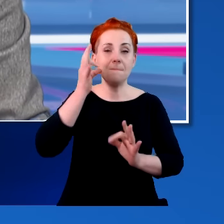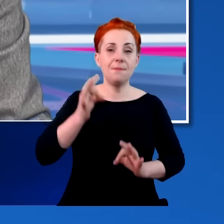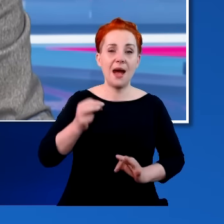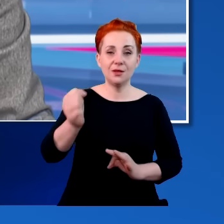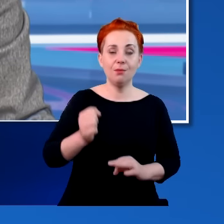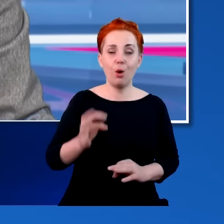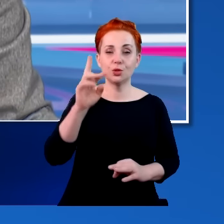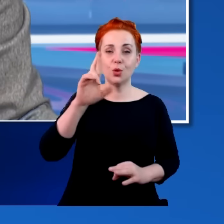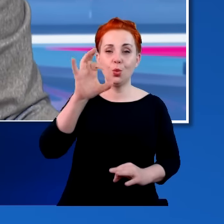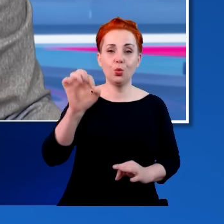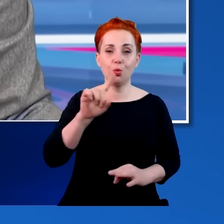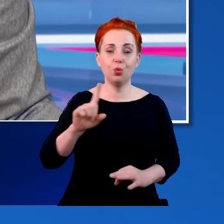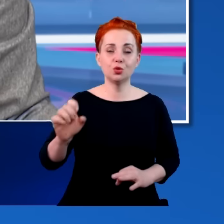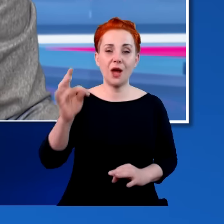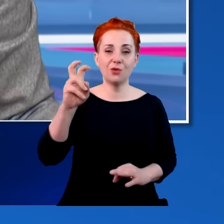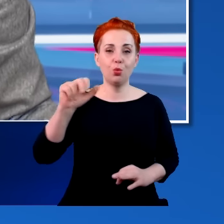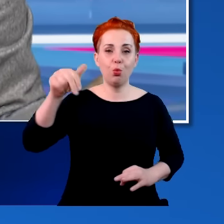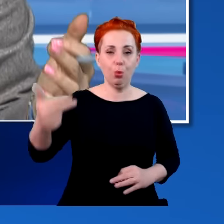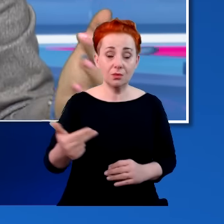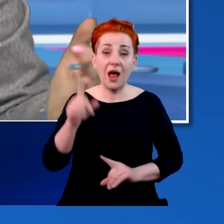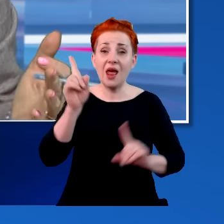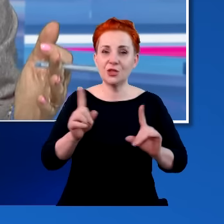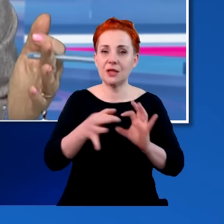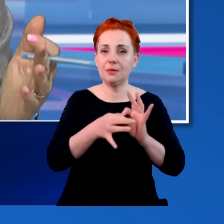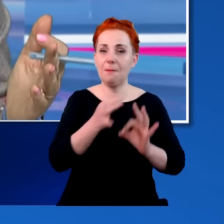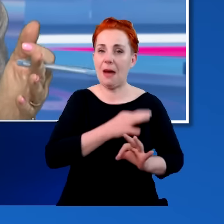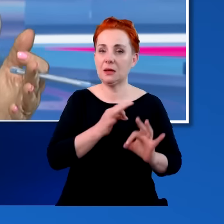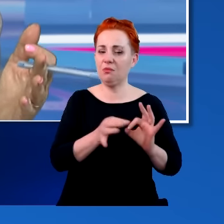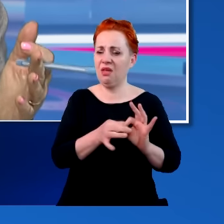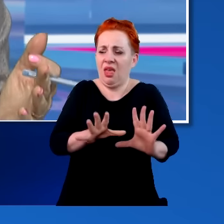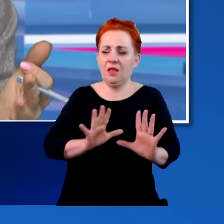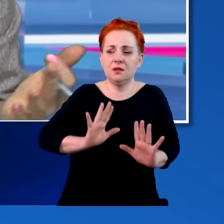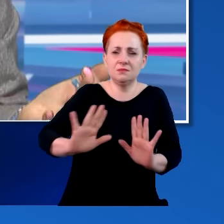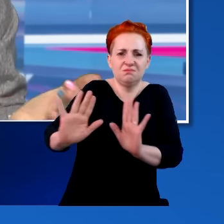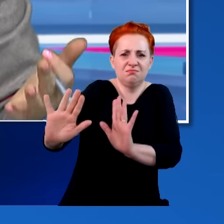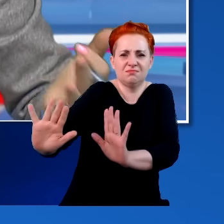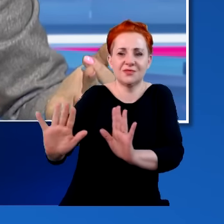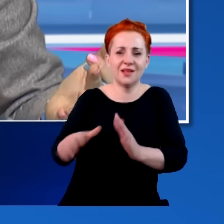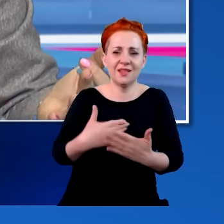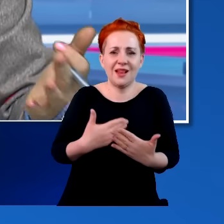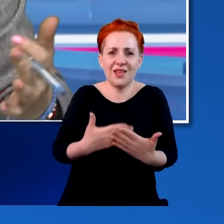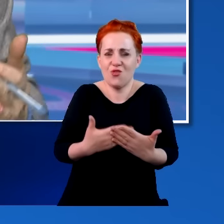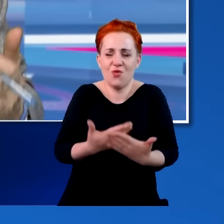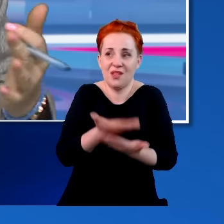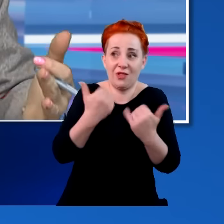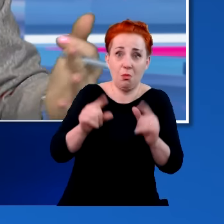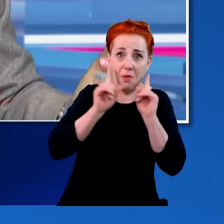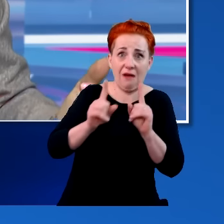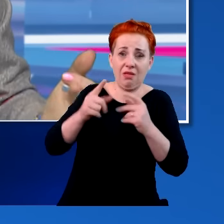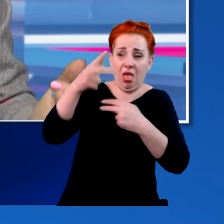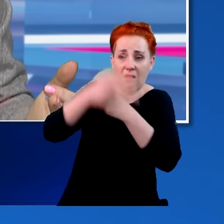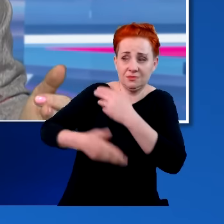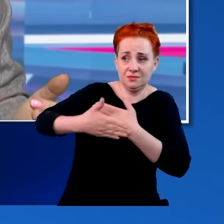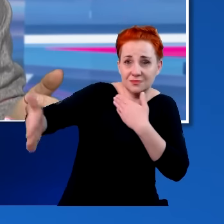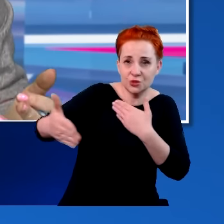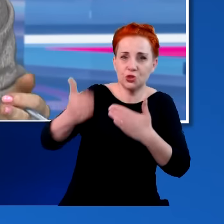tak, że partia czasami się od niej odcinała, więc to tak nie do końca można wyczuć, czy to rzeczywiście się odcinała, czy tylko